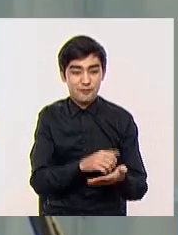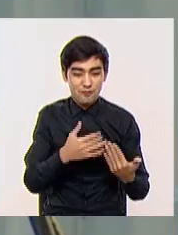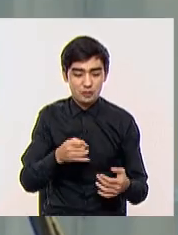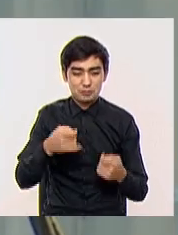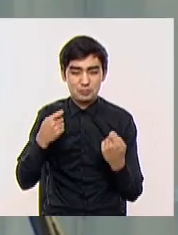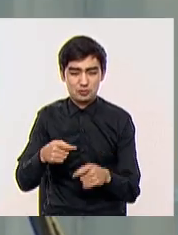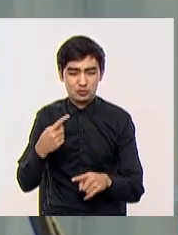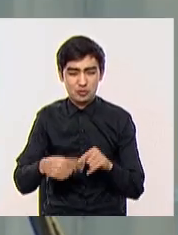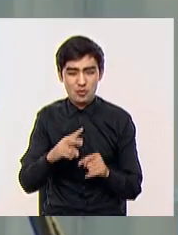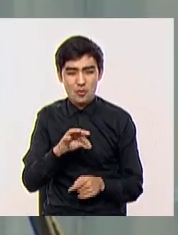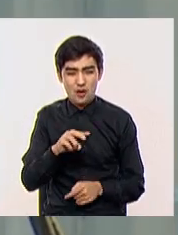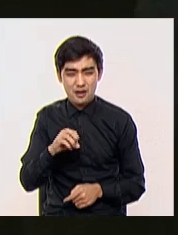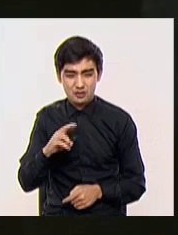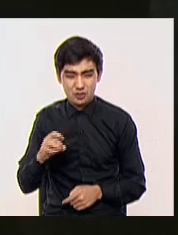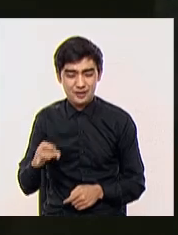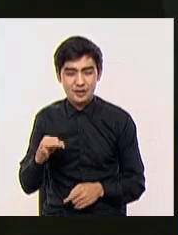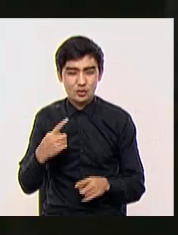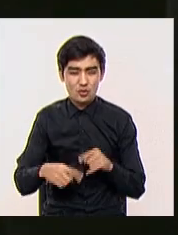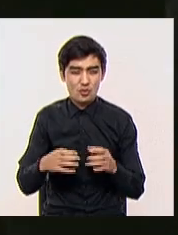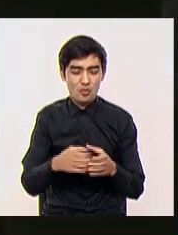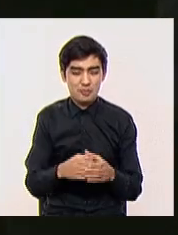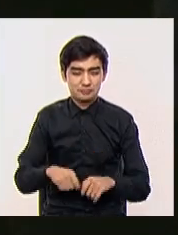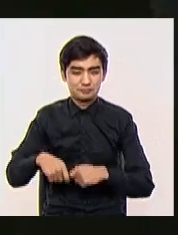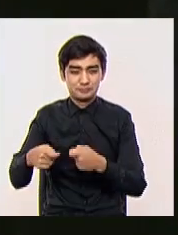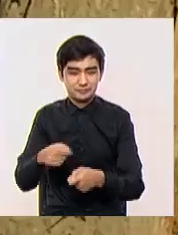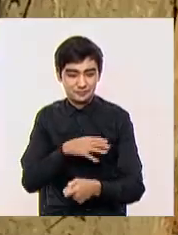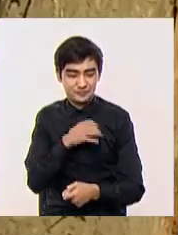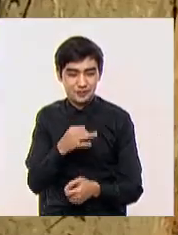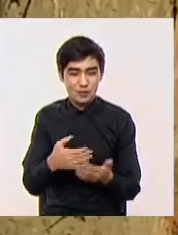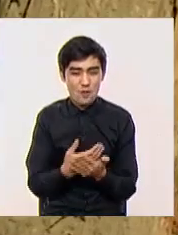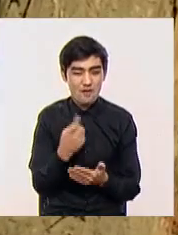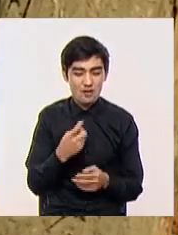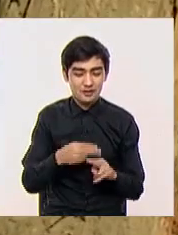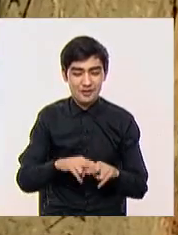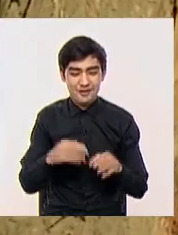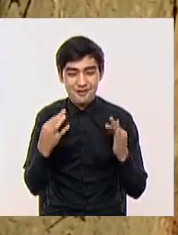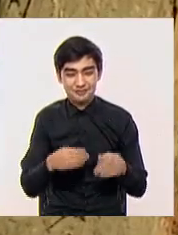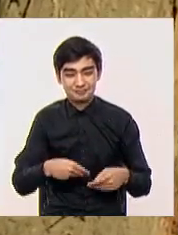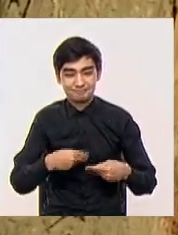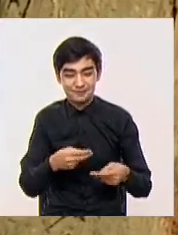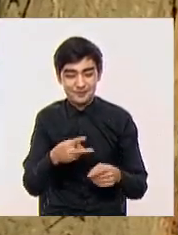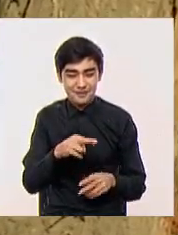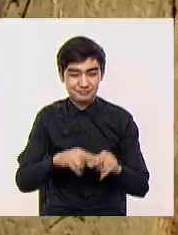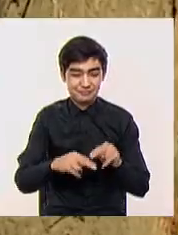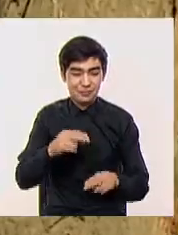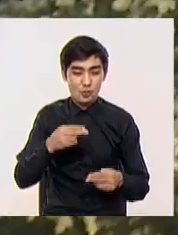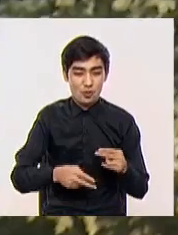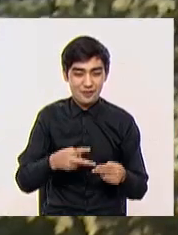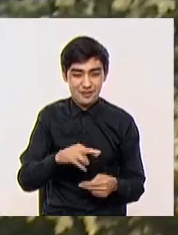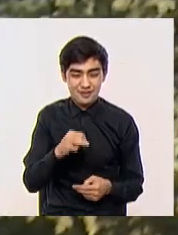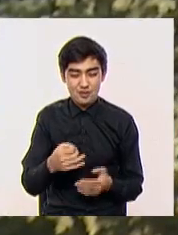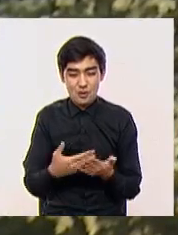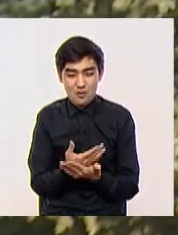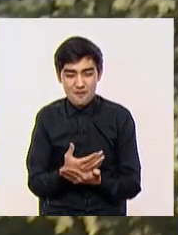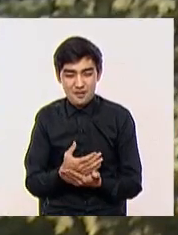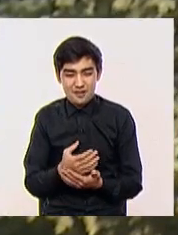продали коллекторам, а те реализовали его другой компании. Что касается выдачи новому владельцу разрешения на завершение строительства и привлечения